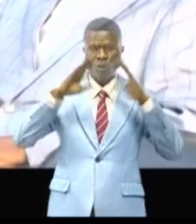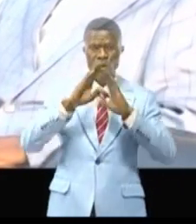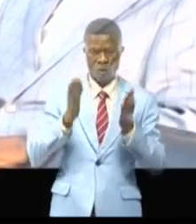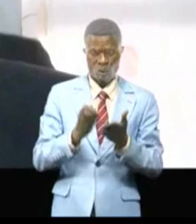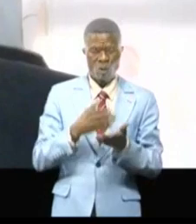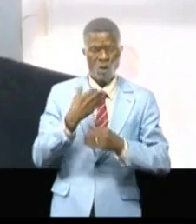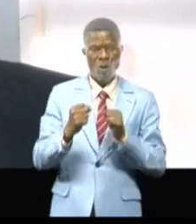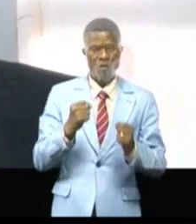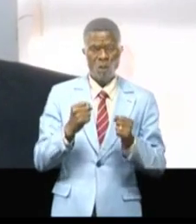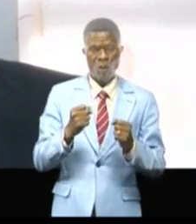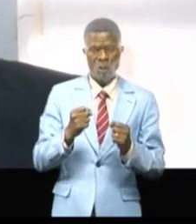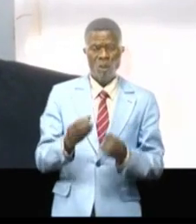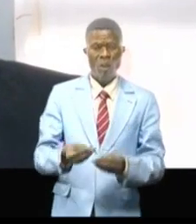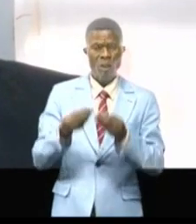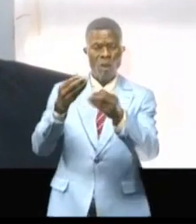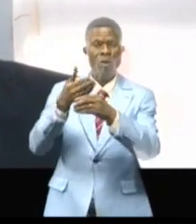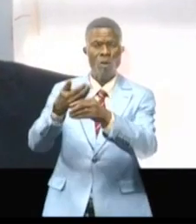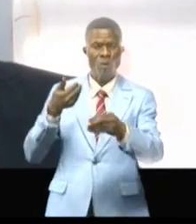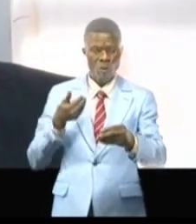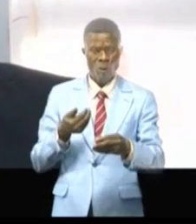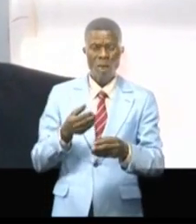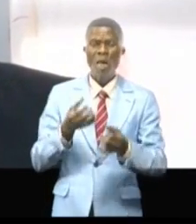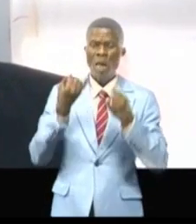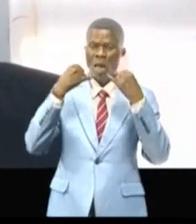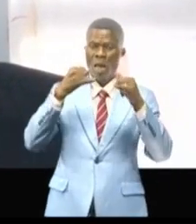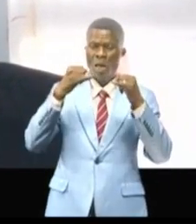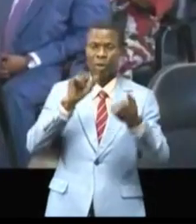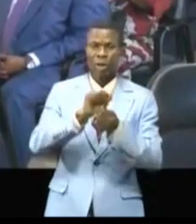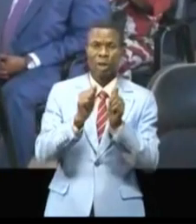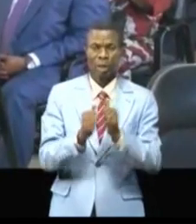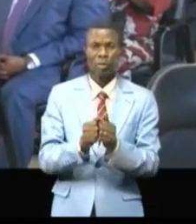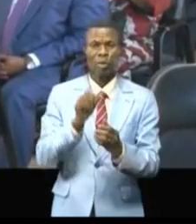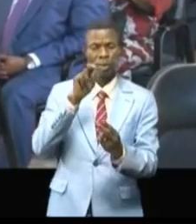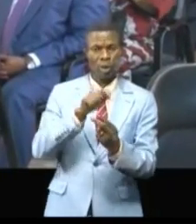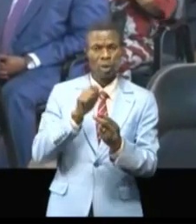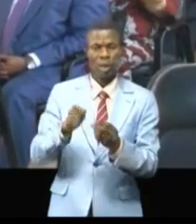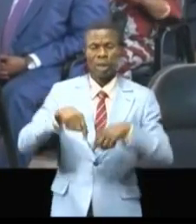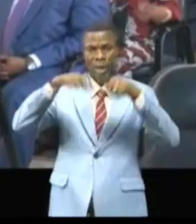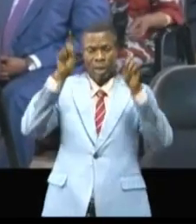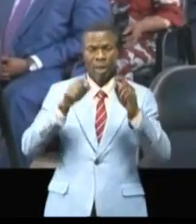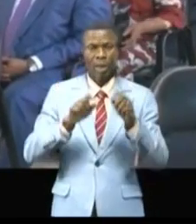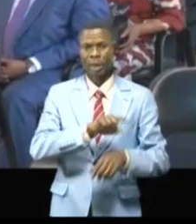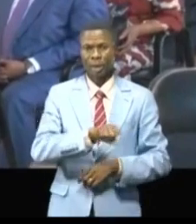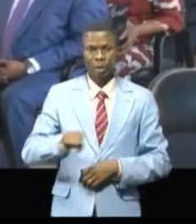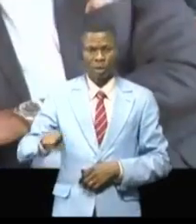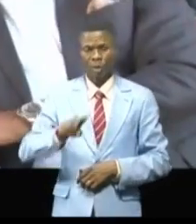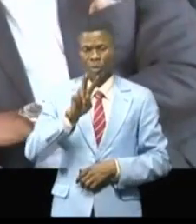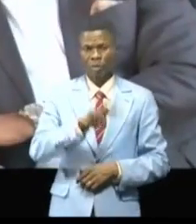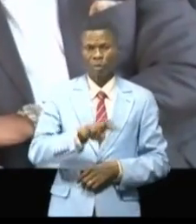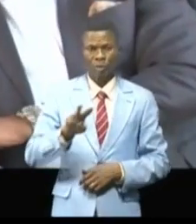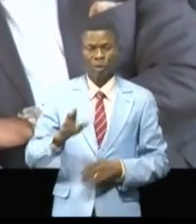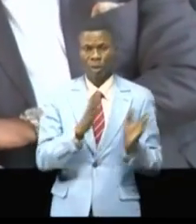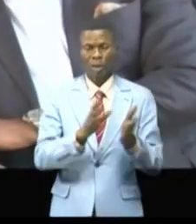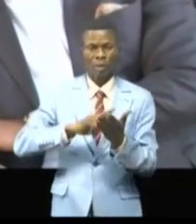tout faire pour déposer à temps les données sur la réduction des comptes pour l'exercice en cours, ce qui permettra